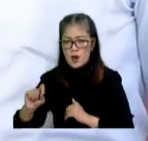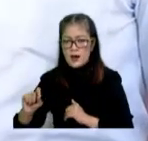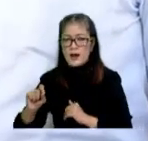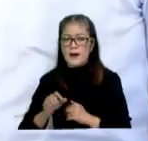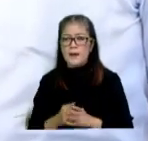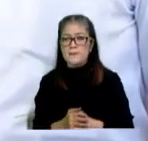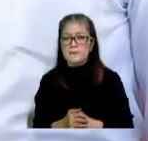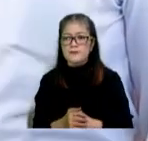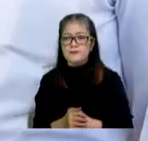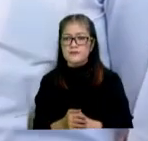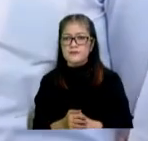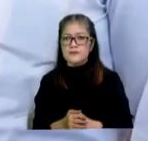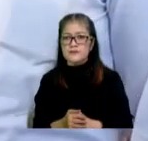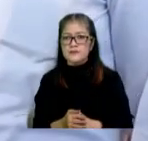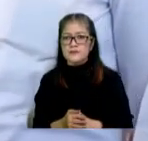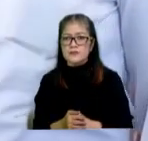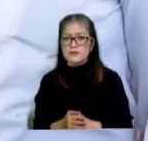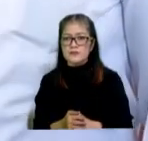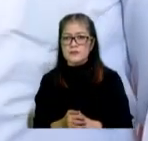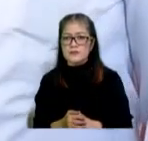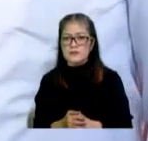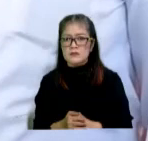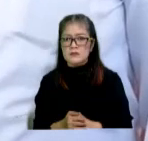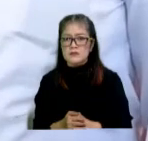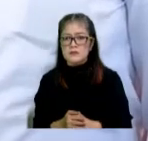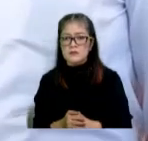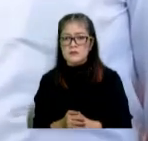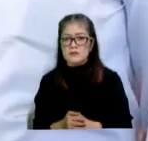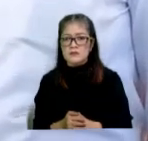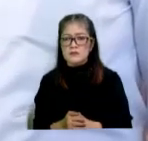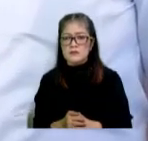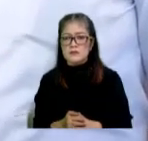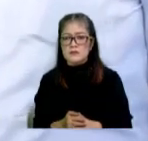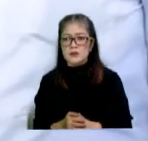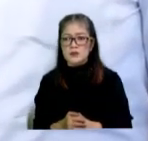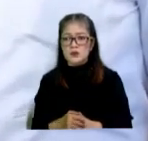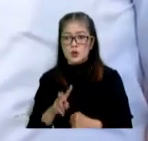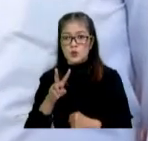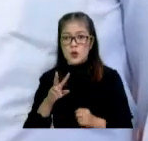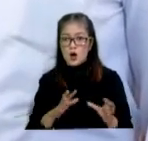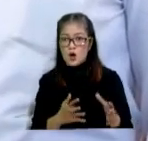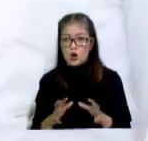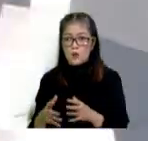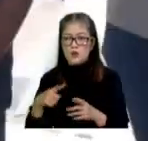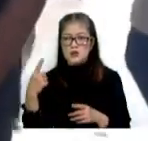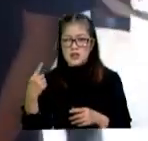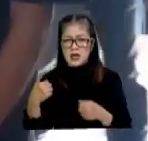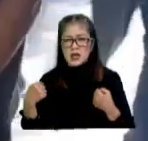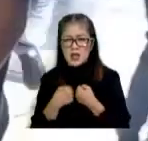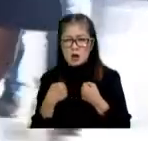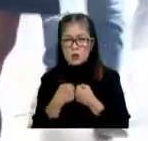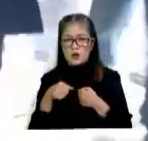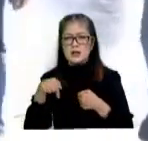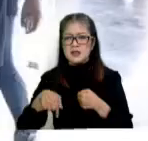motifnya mereka masih akan saling serang. Tetap kita akan dalami juga. Dua